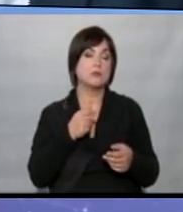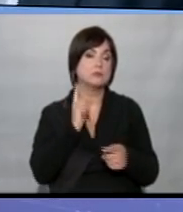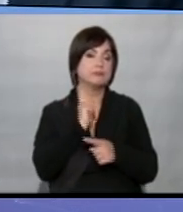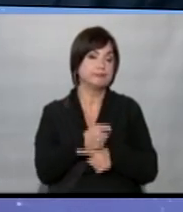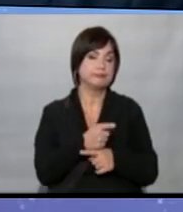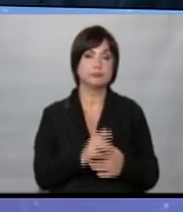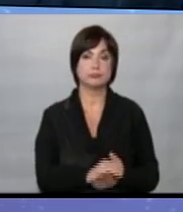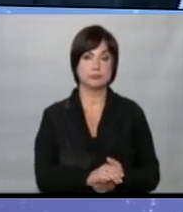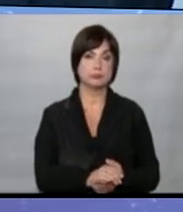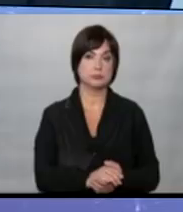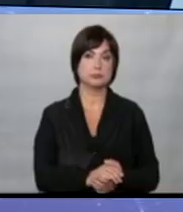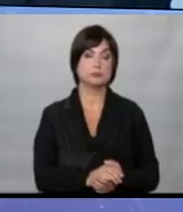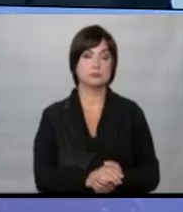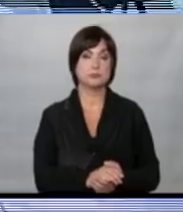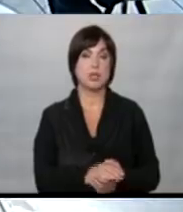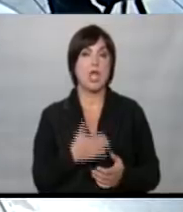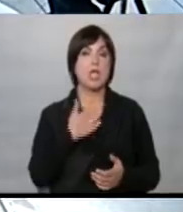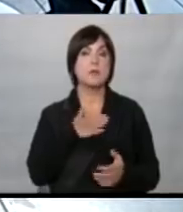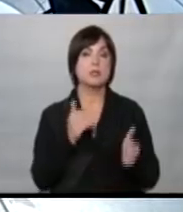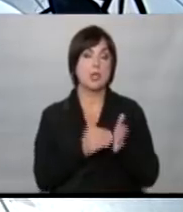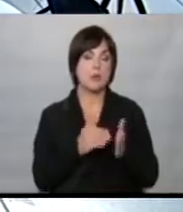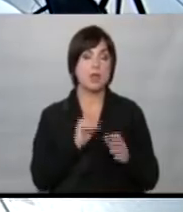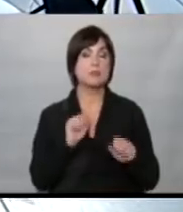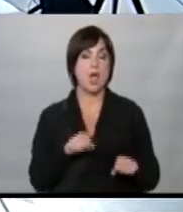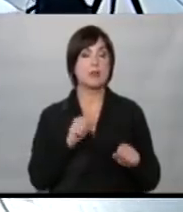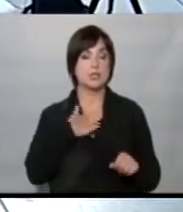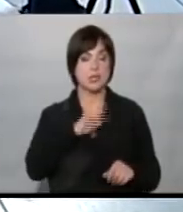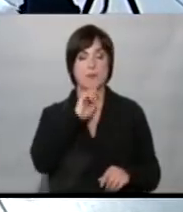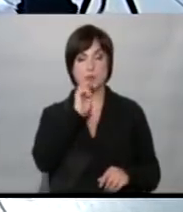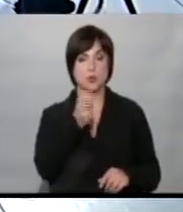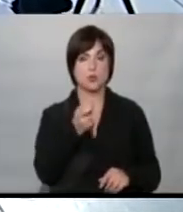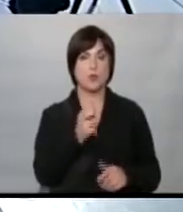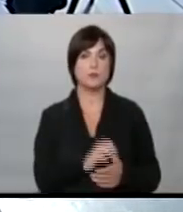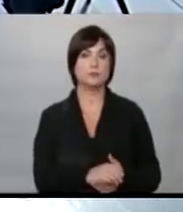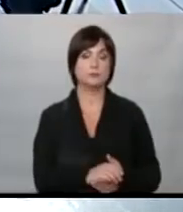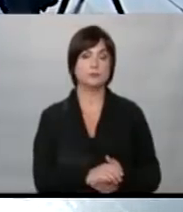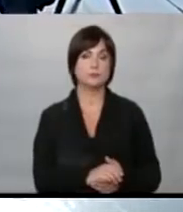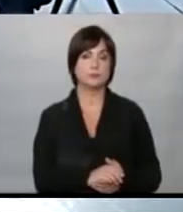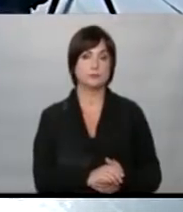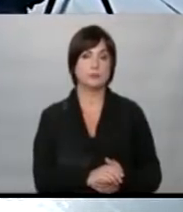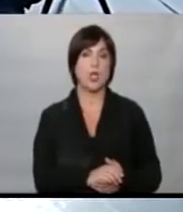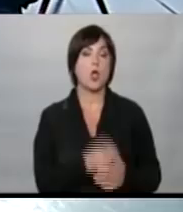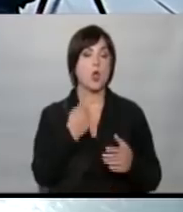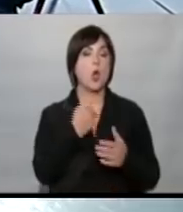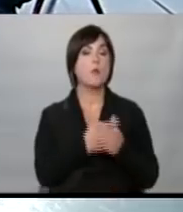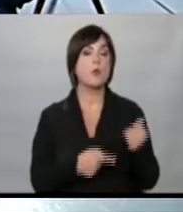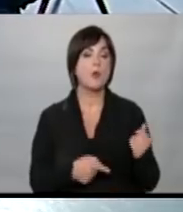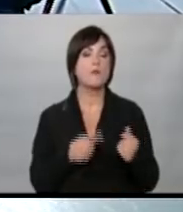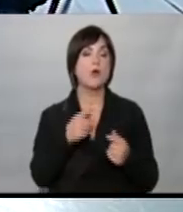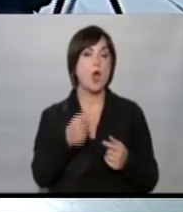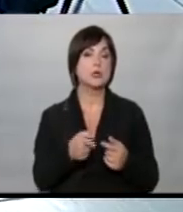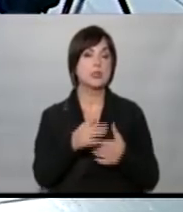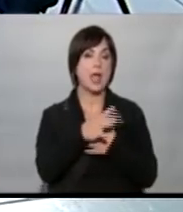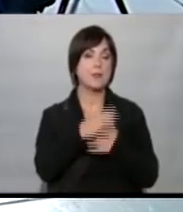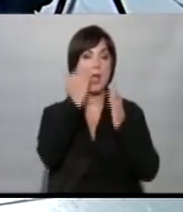тоа. Имате потреба само кратко. Кажам, не, затоа што испуштија од тиранската